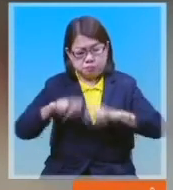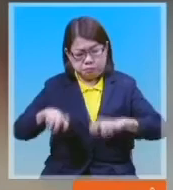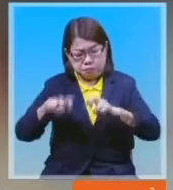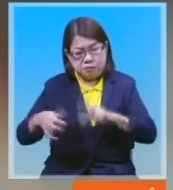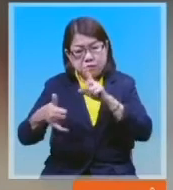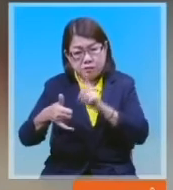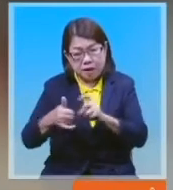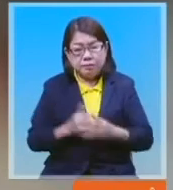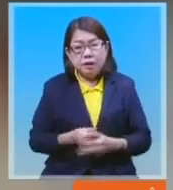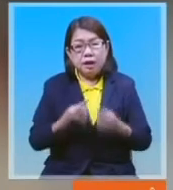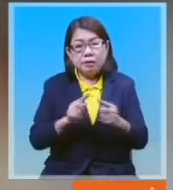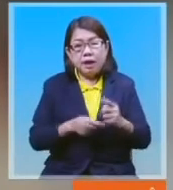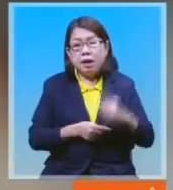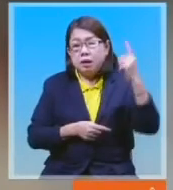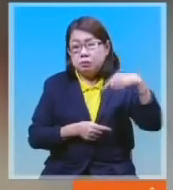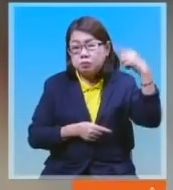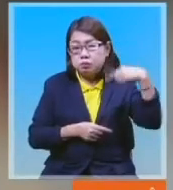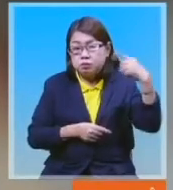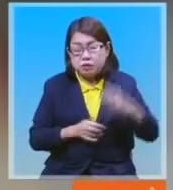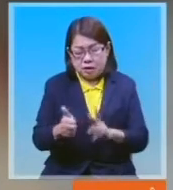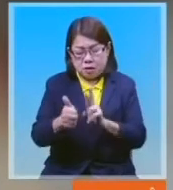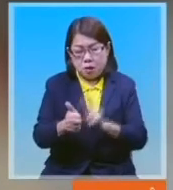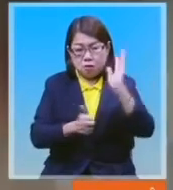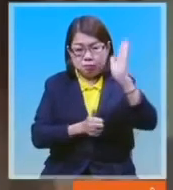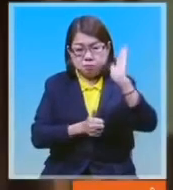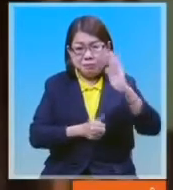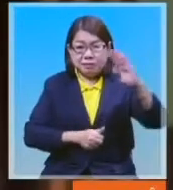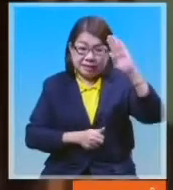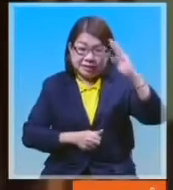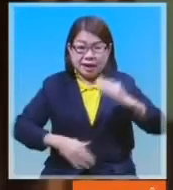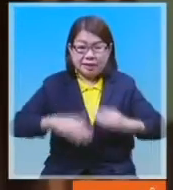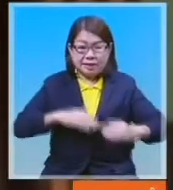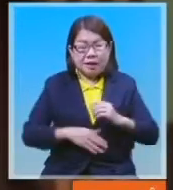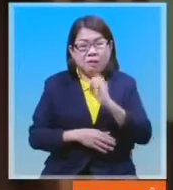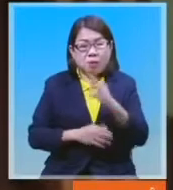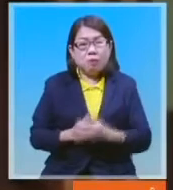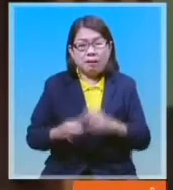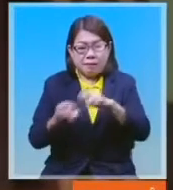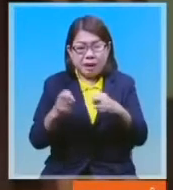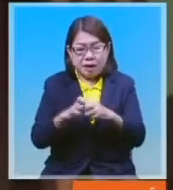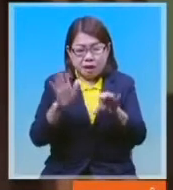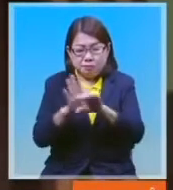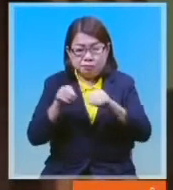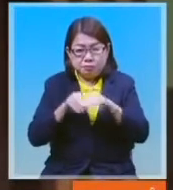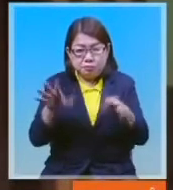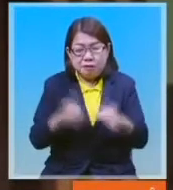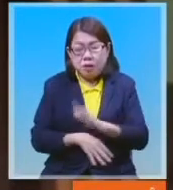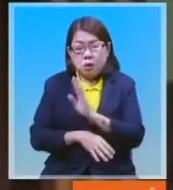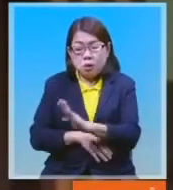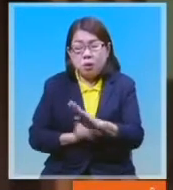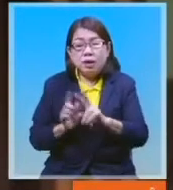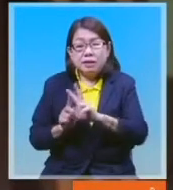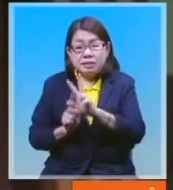ส่วนทางพันเองนี้ศิริจรรยาทองรองโฆษกกองทัพบกเปิดเผยว่าหลังเกิดเหตุหน่วยในสังกัดมีการตั้งกรรมการ